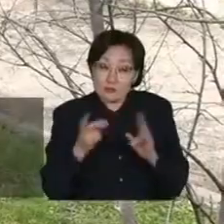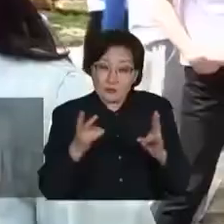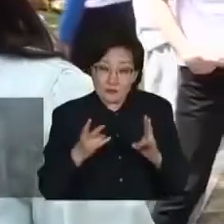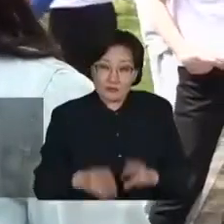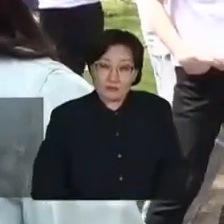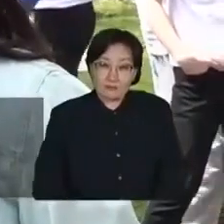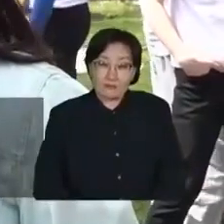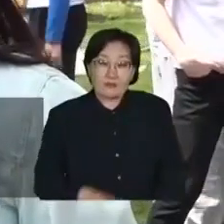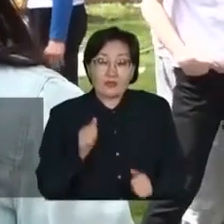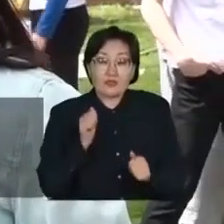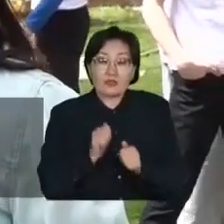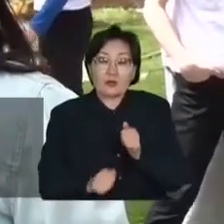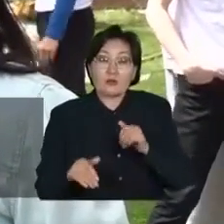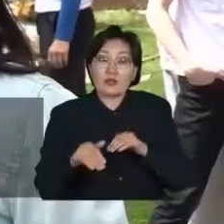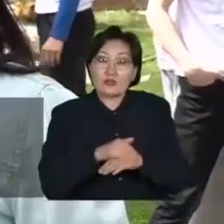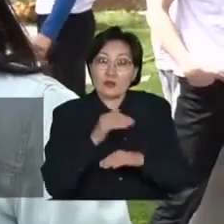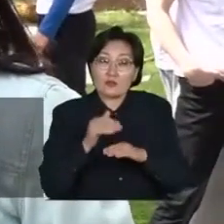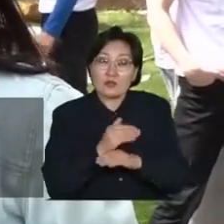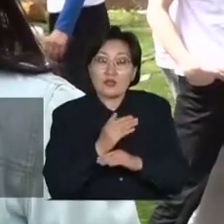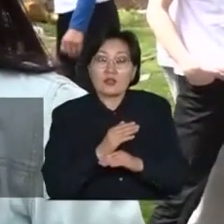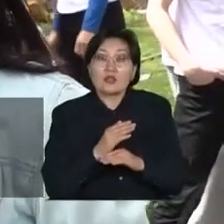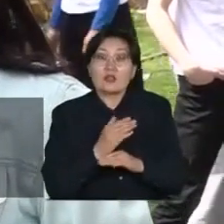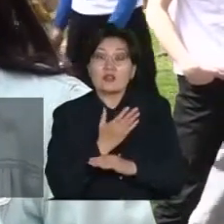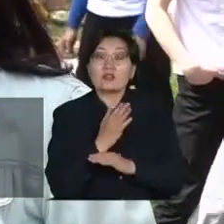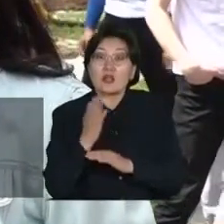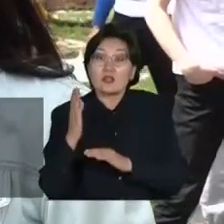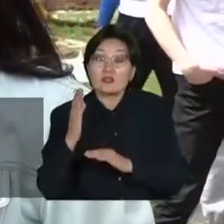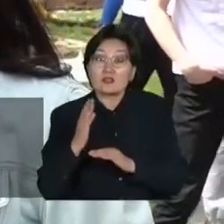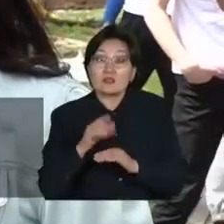керек. Әр жастықтың бәрі жасылдан басталғандықтан біздің ойымызша